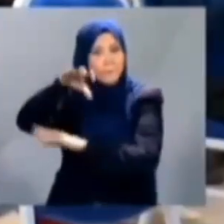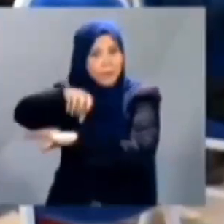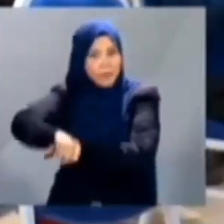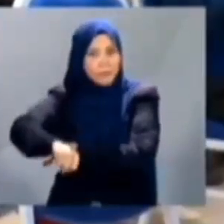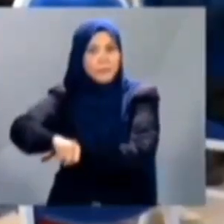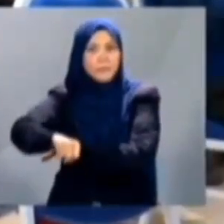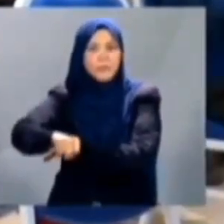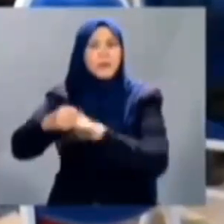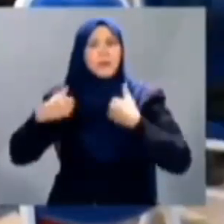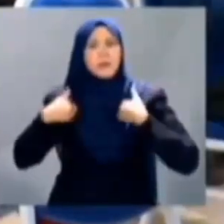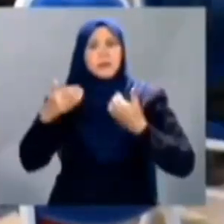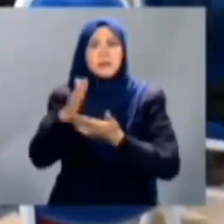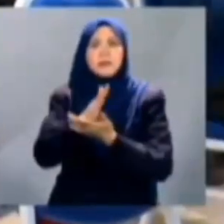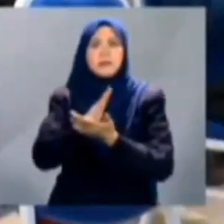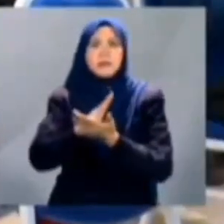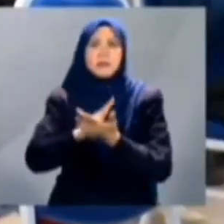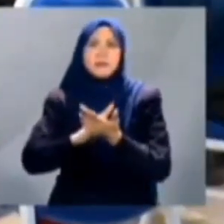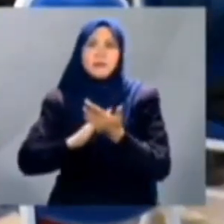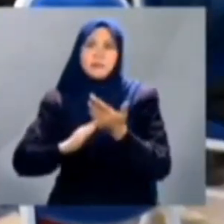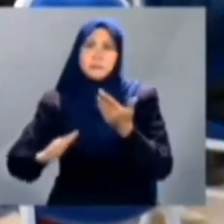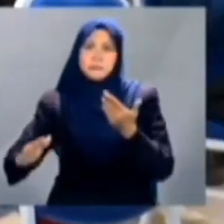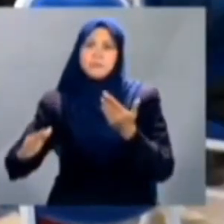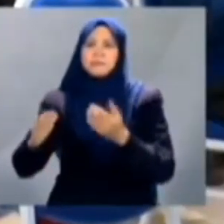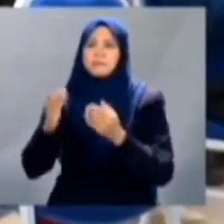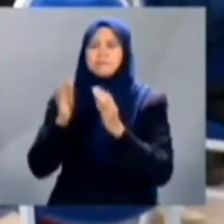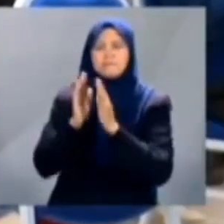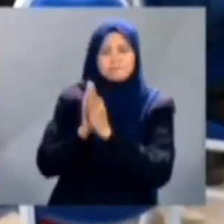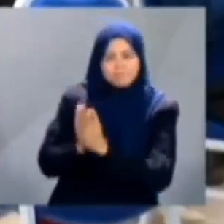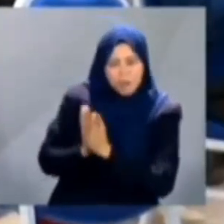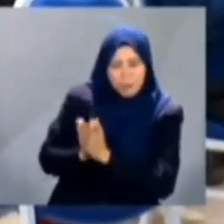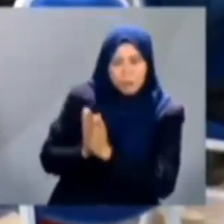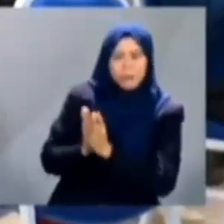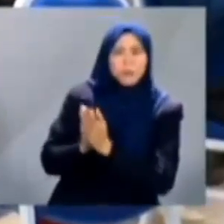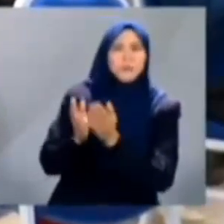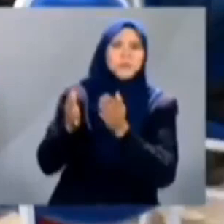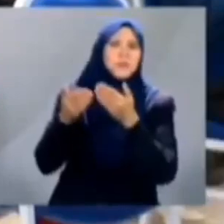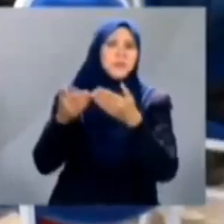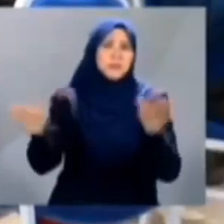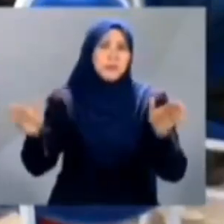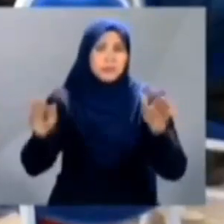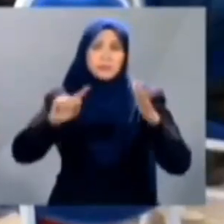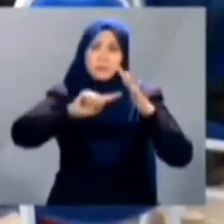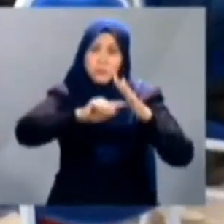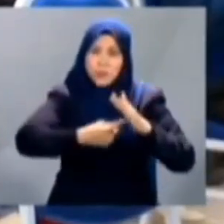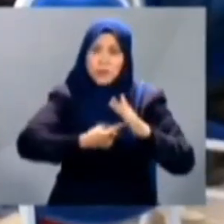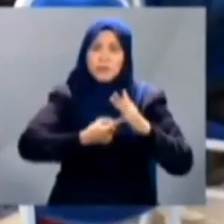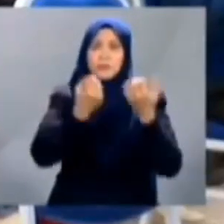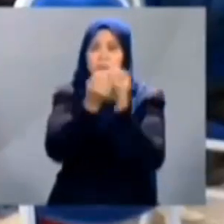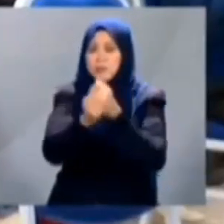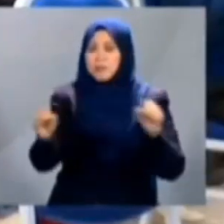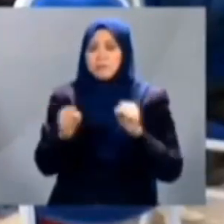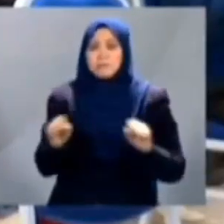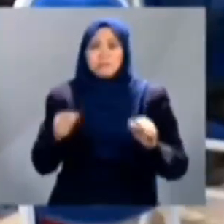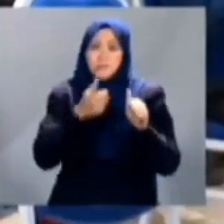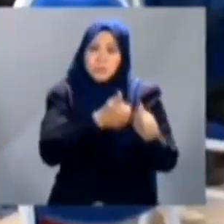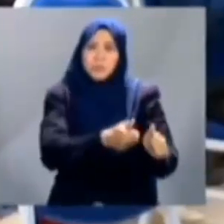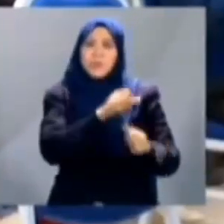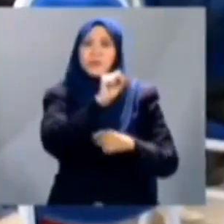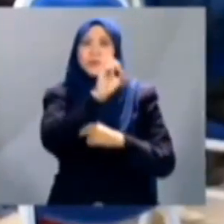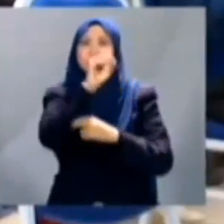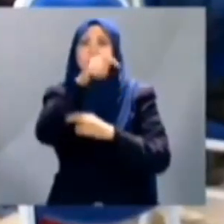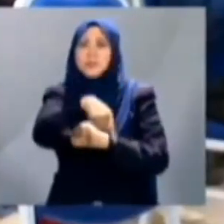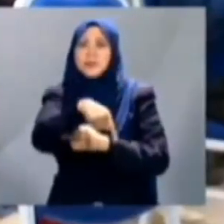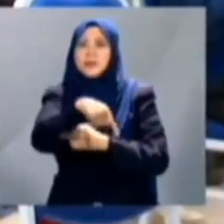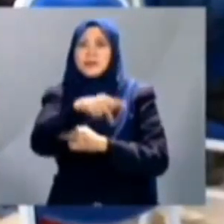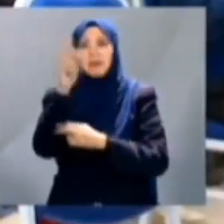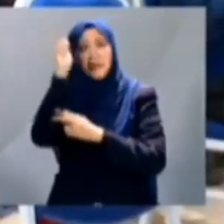di terdapat juga pengusaha kolam pancing merayu agar mereka dibenarkan bahwa operasi smule dengan bersiap sedia untuk mematuhi Soviet